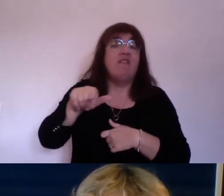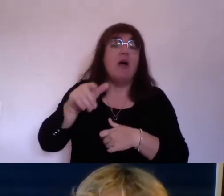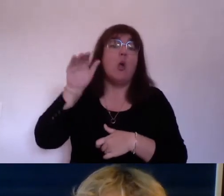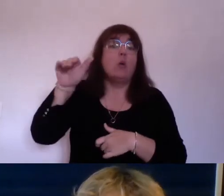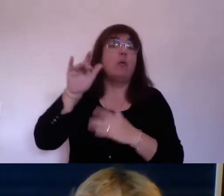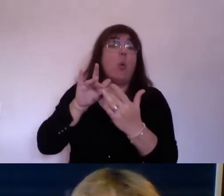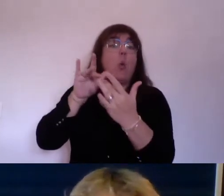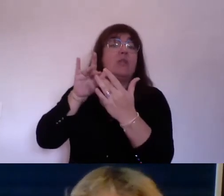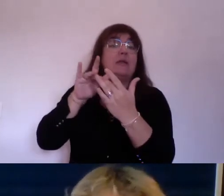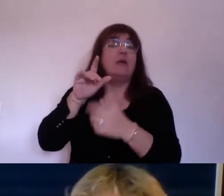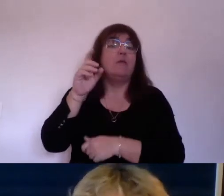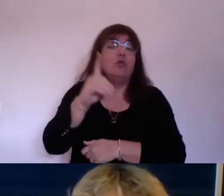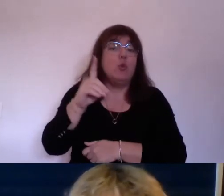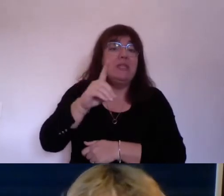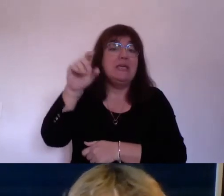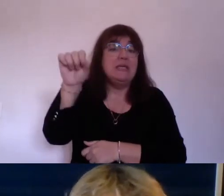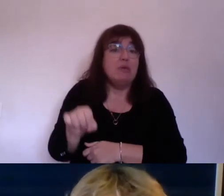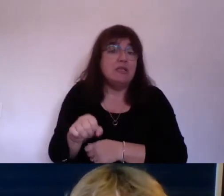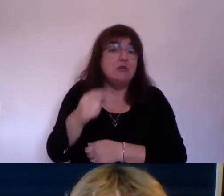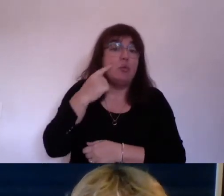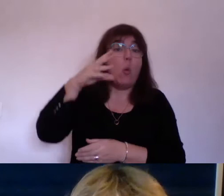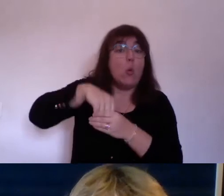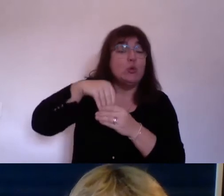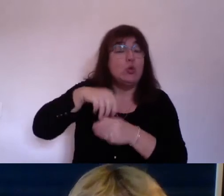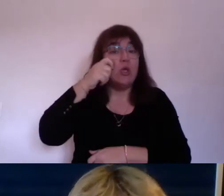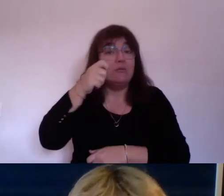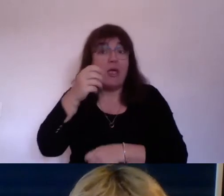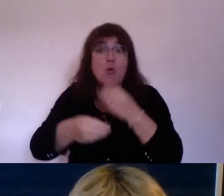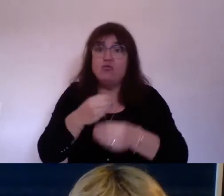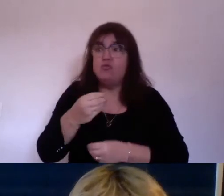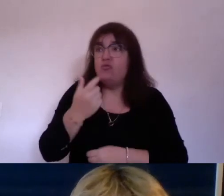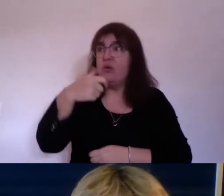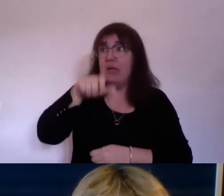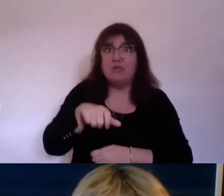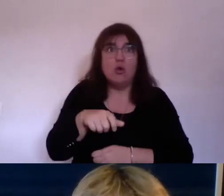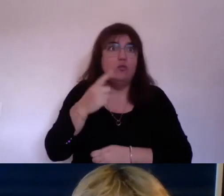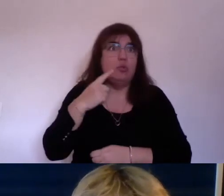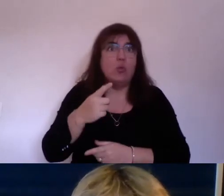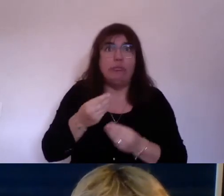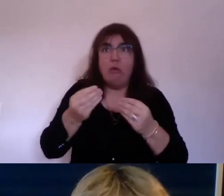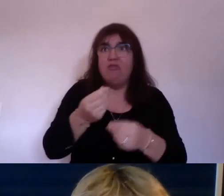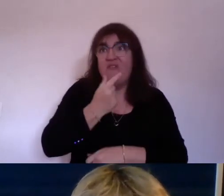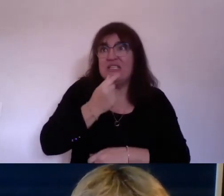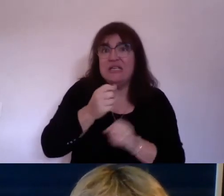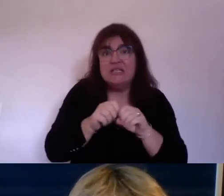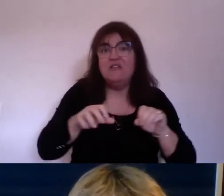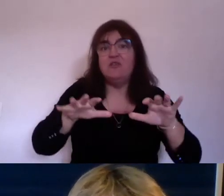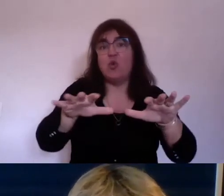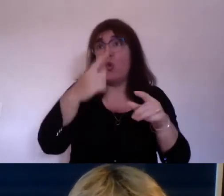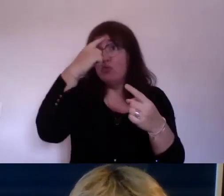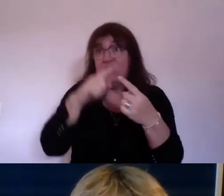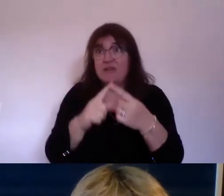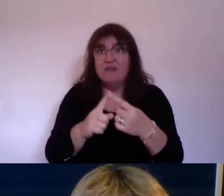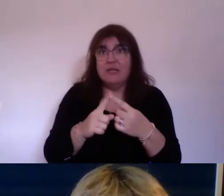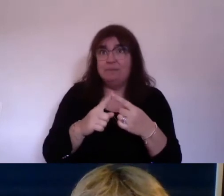qui sont des contenus experts, ou des facilitateurs qui vont pouvoir aider à la diffusion pour que, dans une approche partenariale, un maximum,